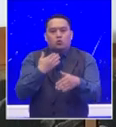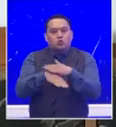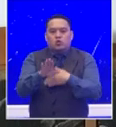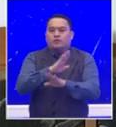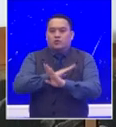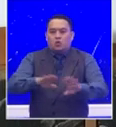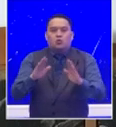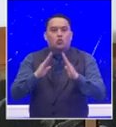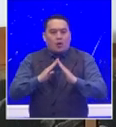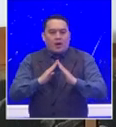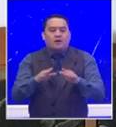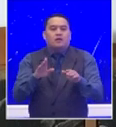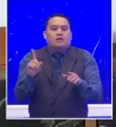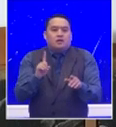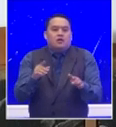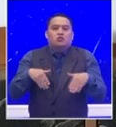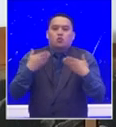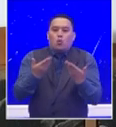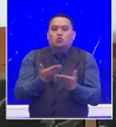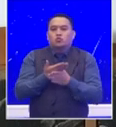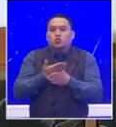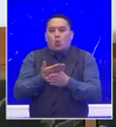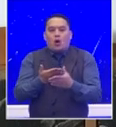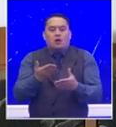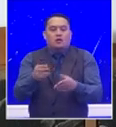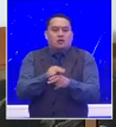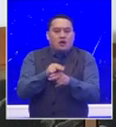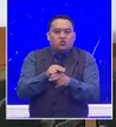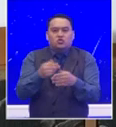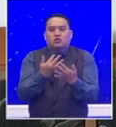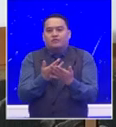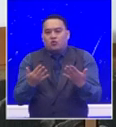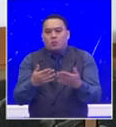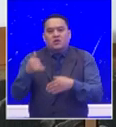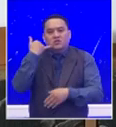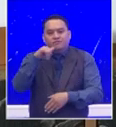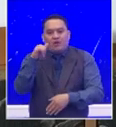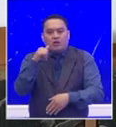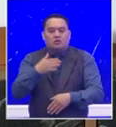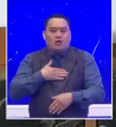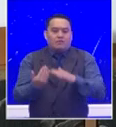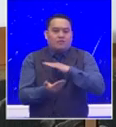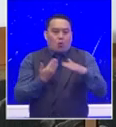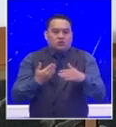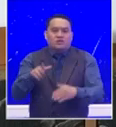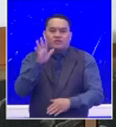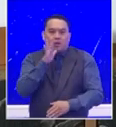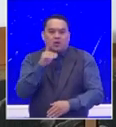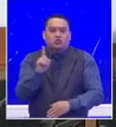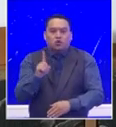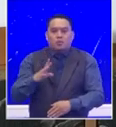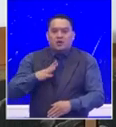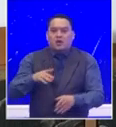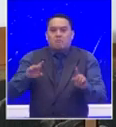из дома. Если нам нужна та или иная медуслуга, осмотр или назначение лечения, мы звоним. Нас вызывают в условленное время, чтобы как